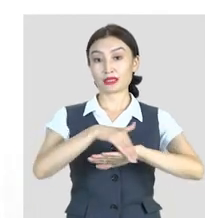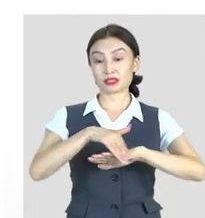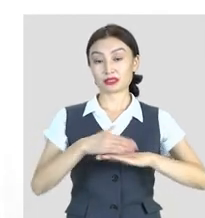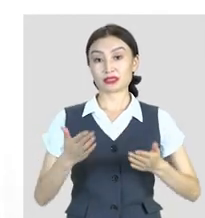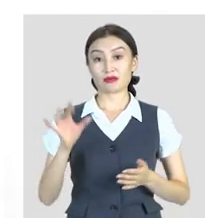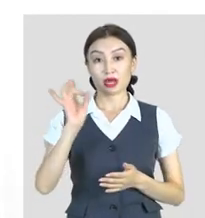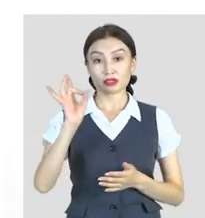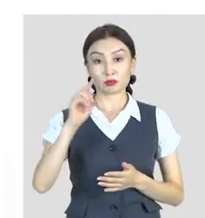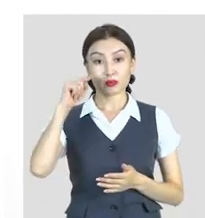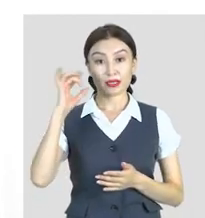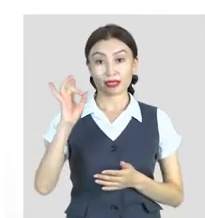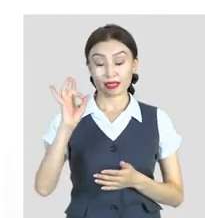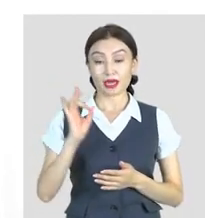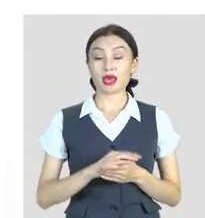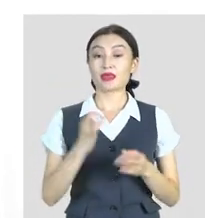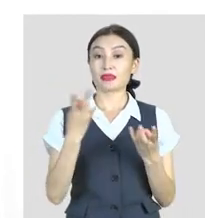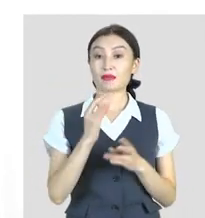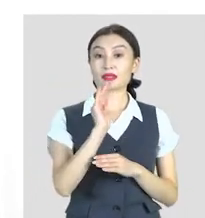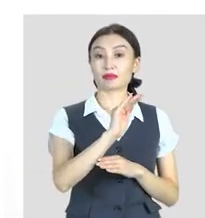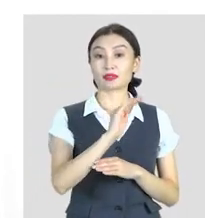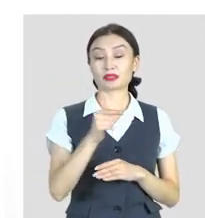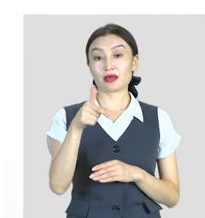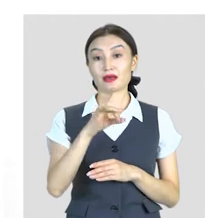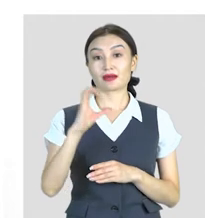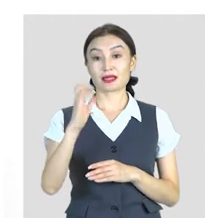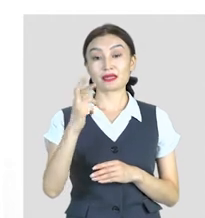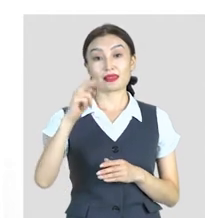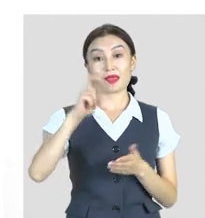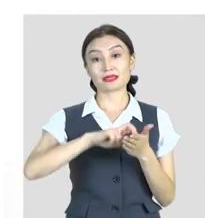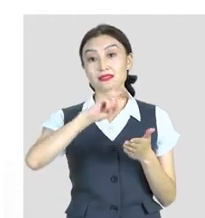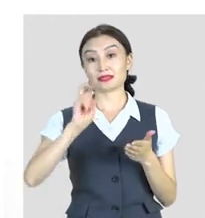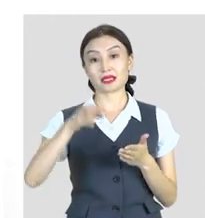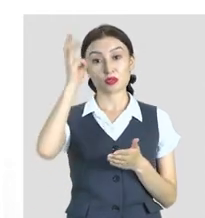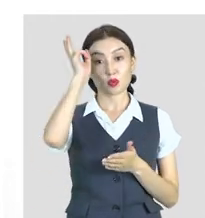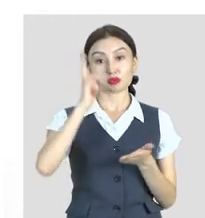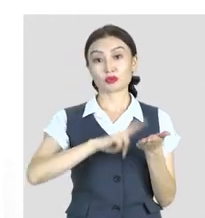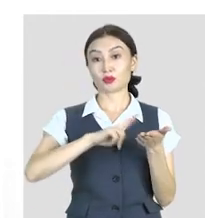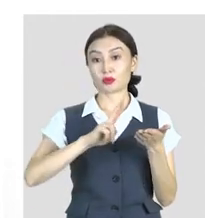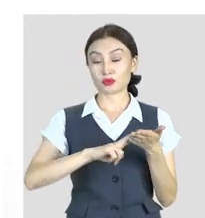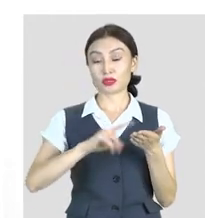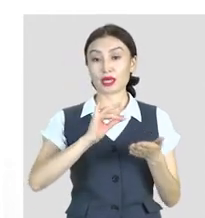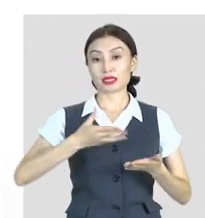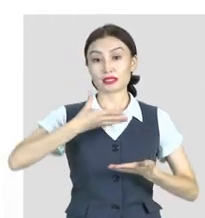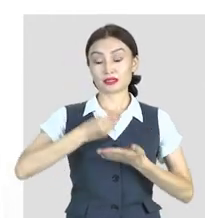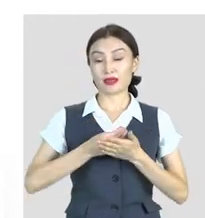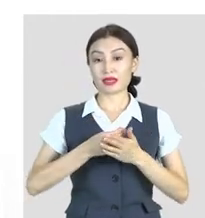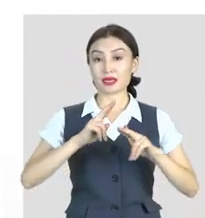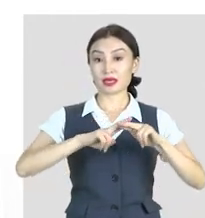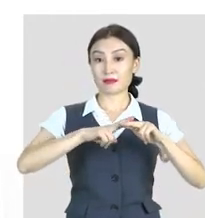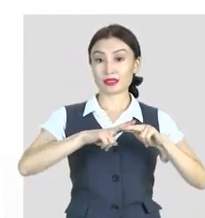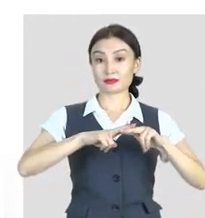республике, необходимо обратиться в органы регистрации для снятия с консульского учета и актуализировать свои данные в